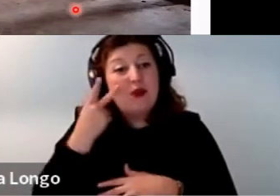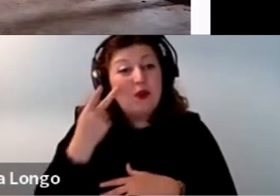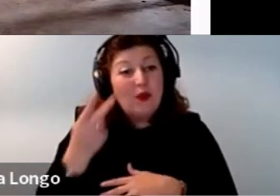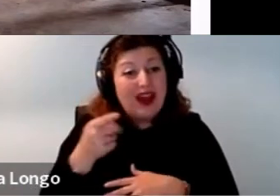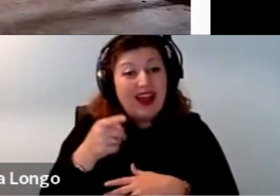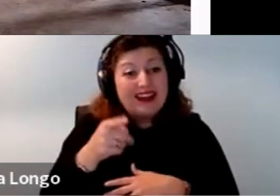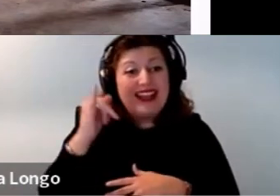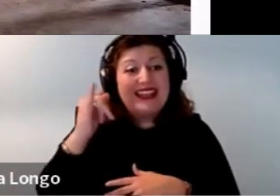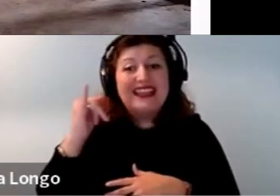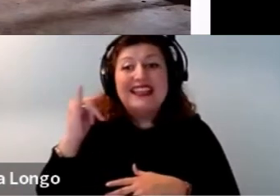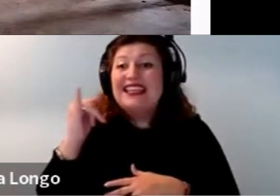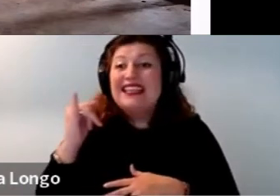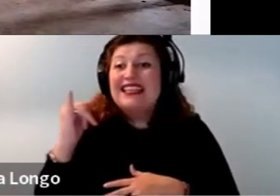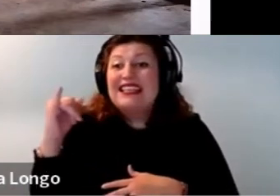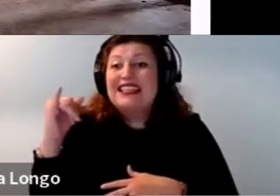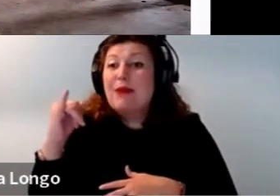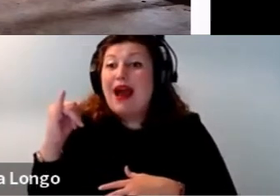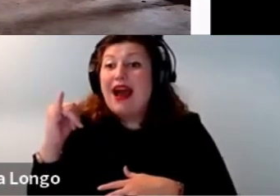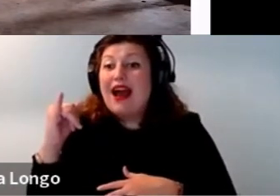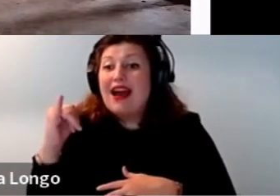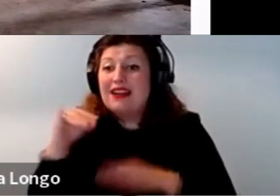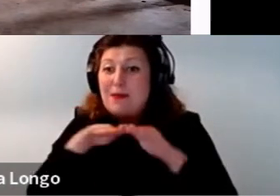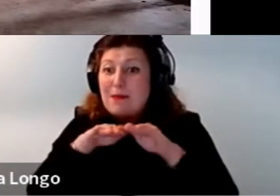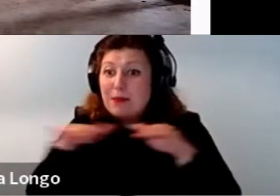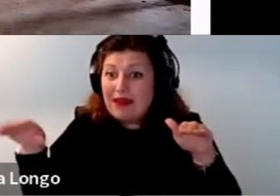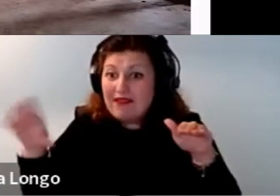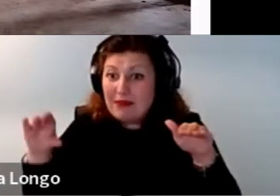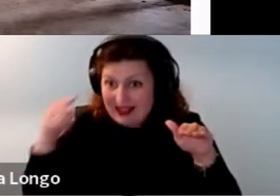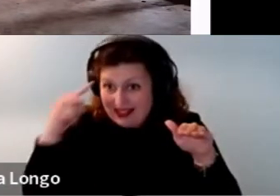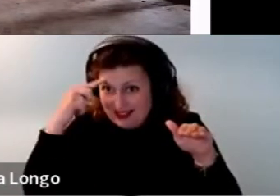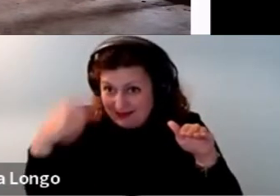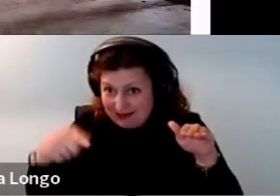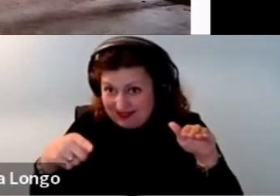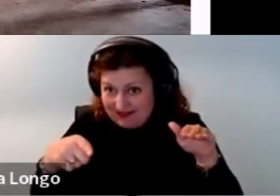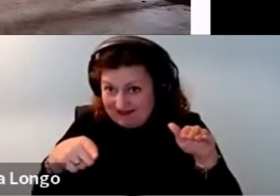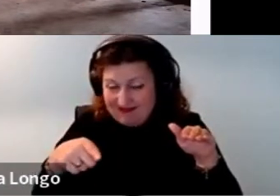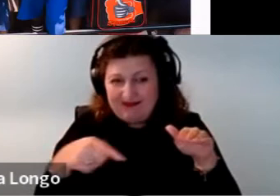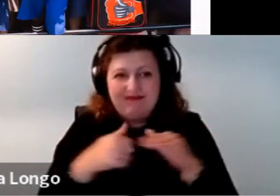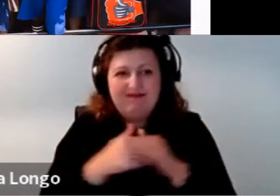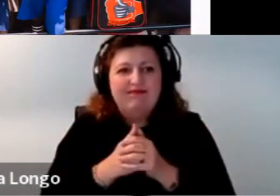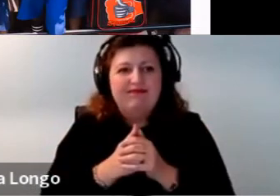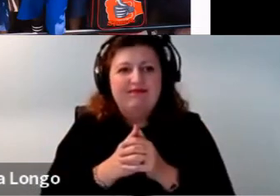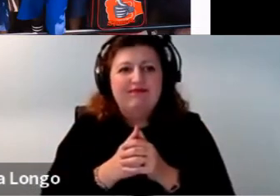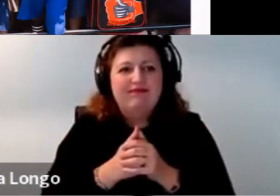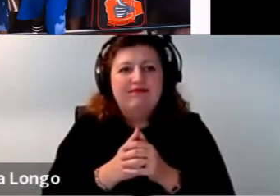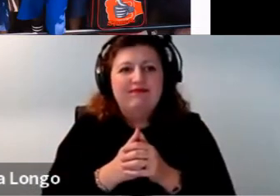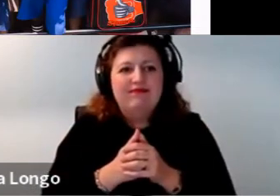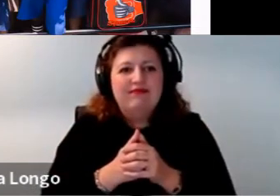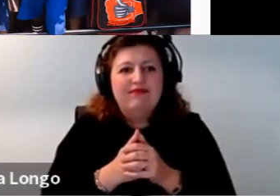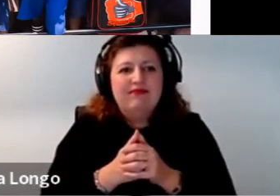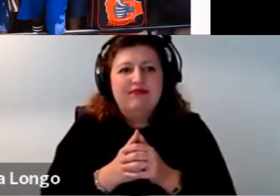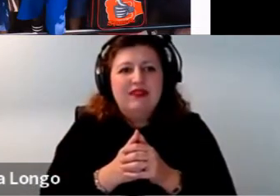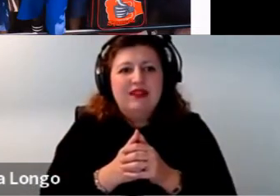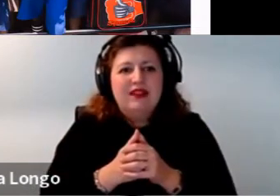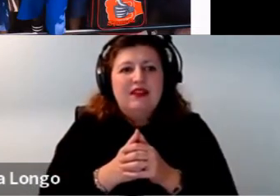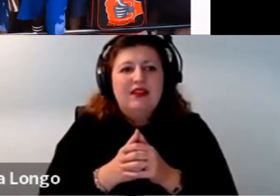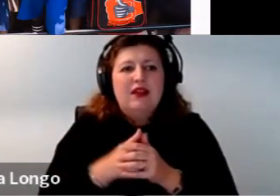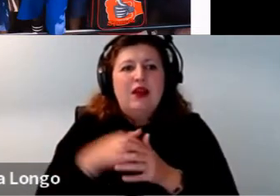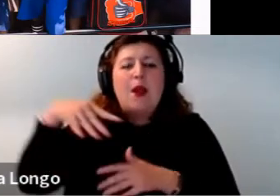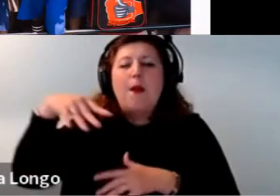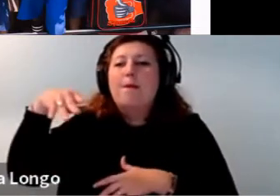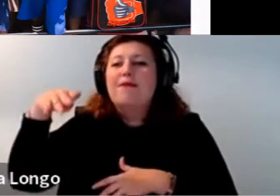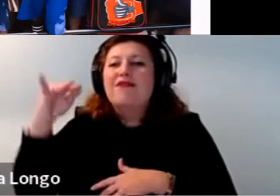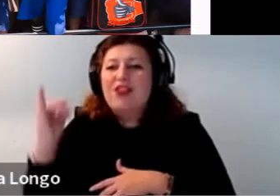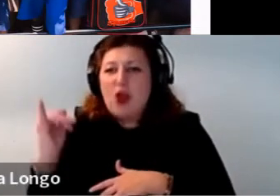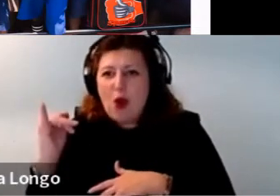di Isimani che abbiamo visto all'inizio, tra l'altro. Questo sempre un fiume, sempre i